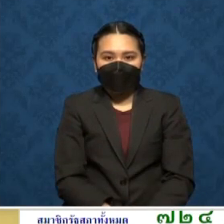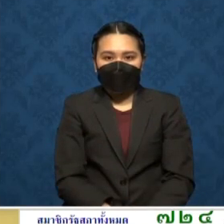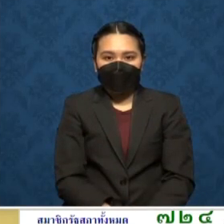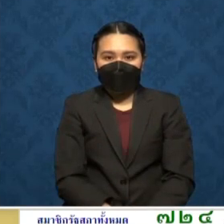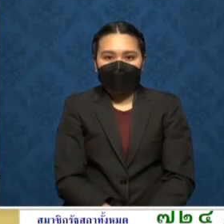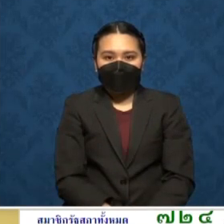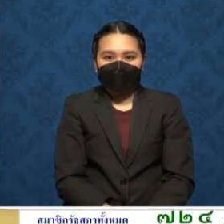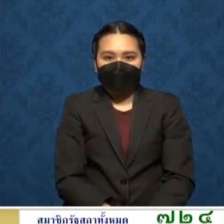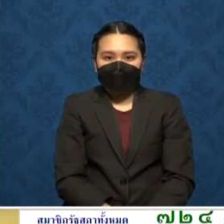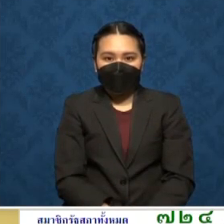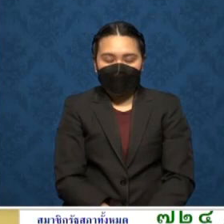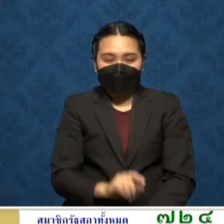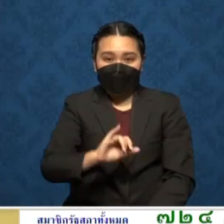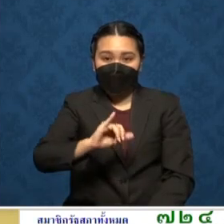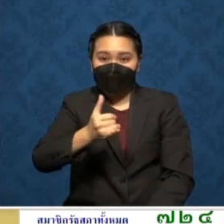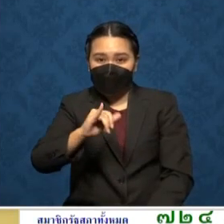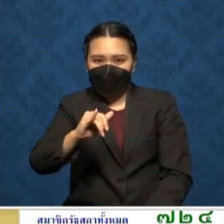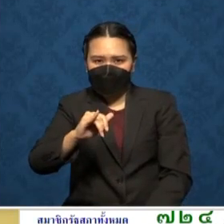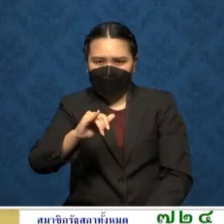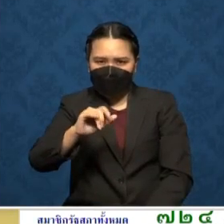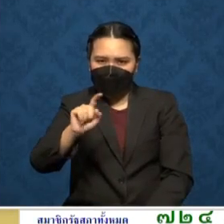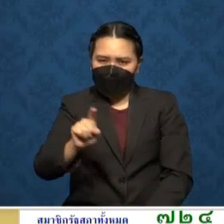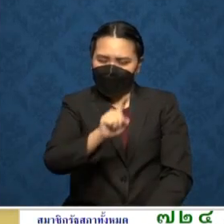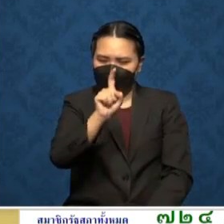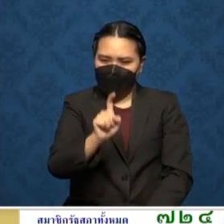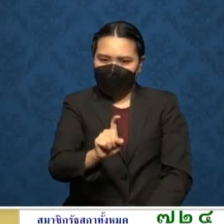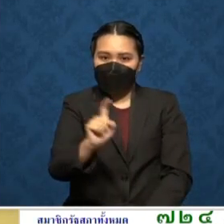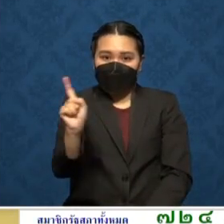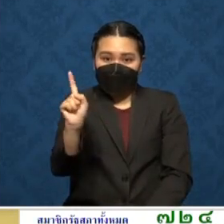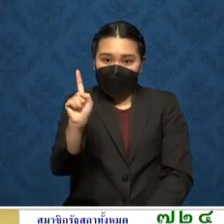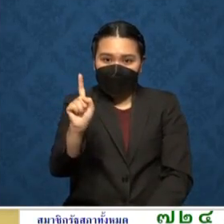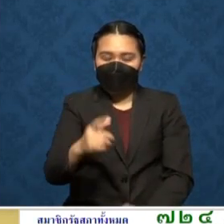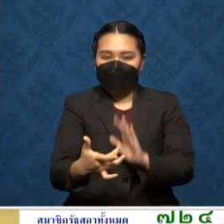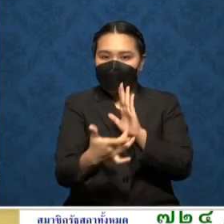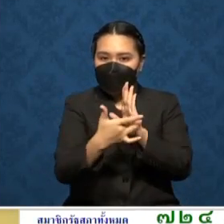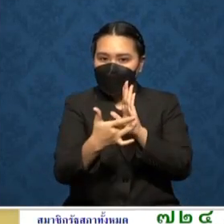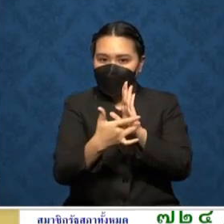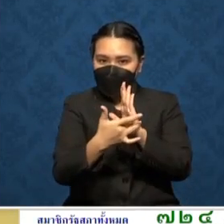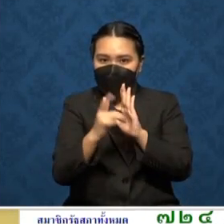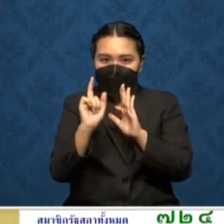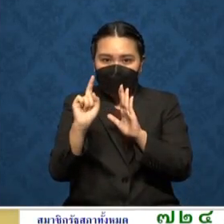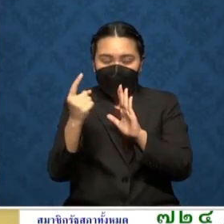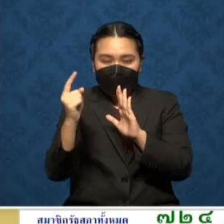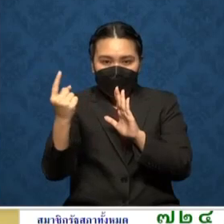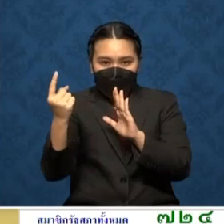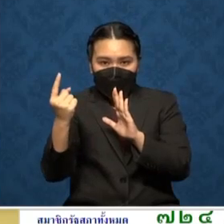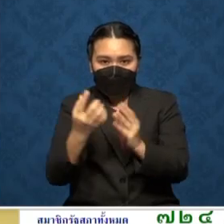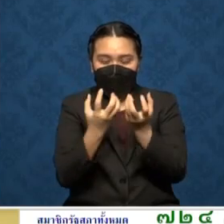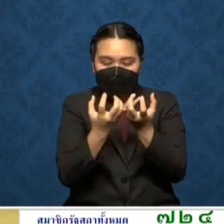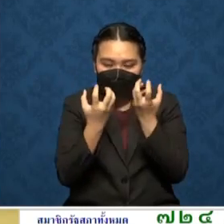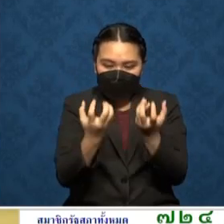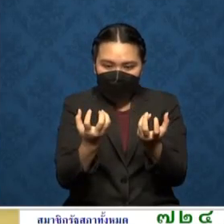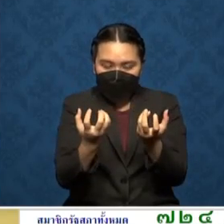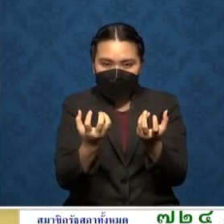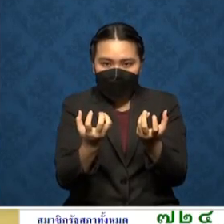ตั้งข้อสงสัยได้ว่าการนำเอาเทคโนโลยีหรือเครื่องมือเครื่องใช้ใน